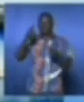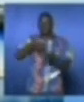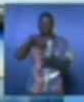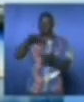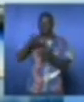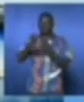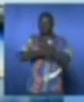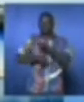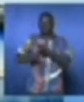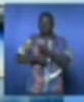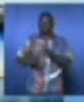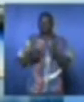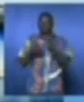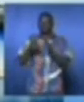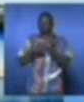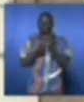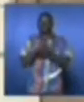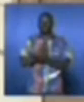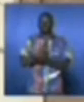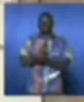portrait avec Daouda Ouattara et Olopoda.